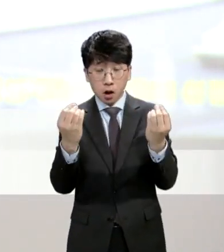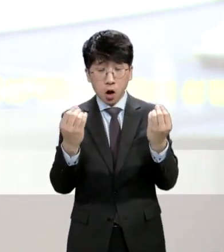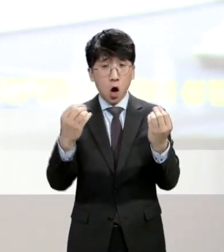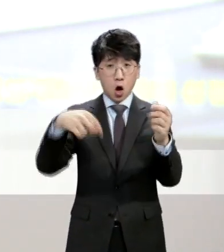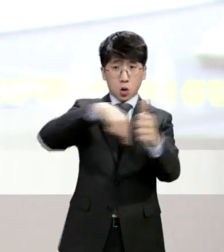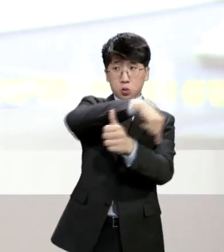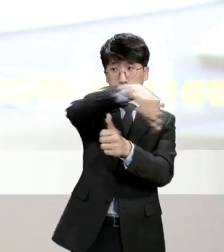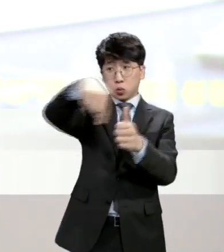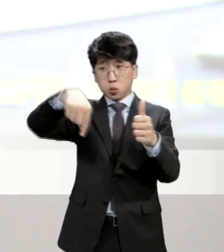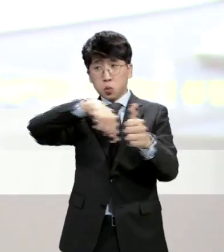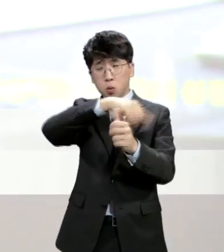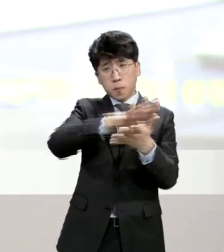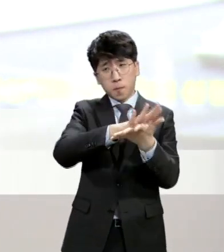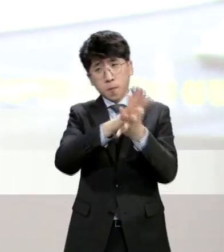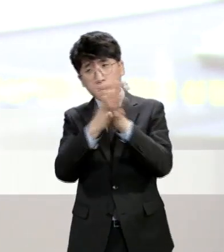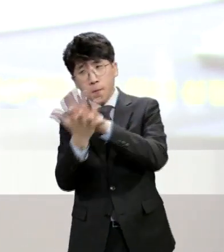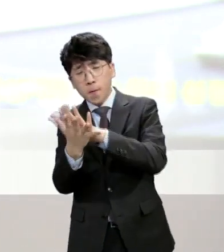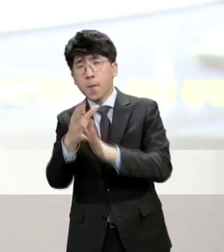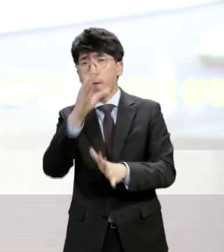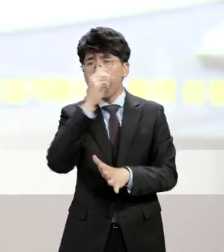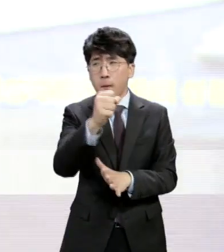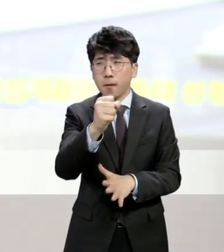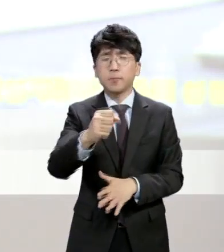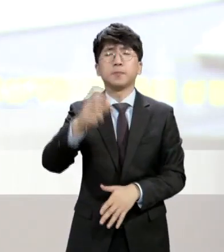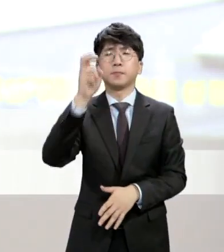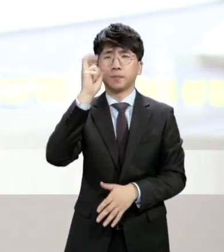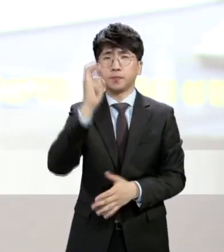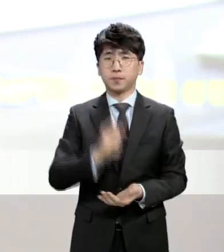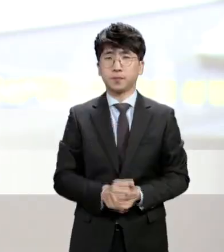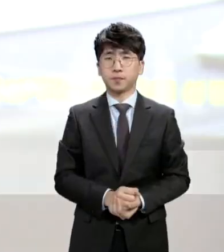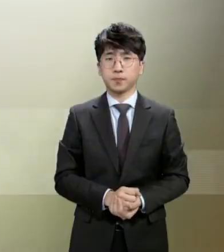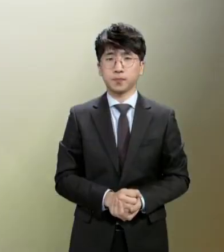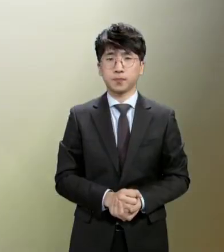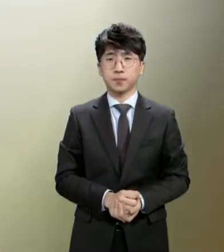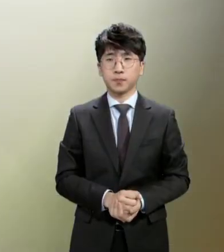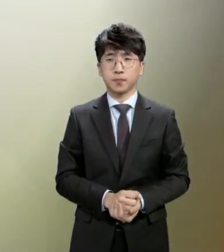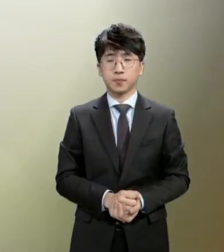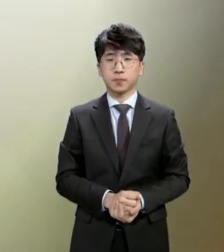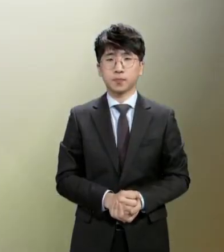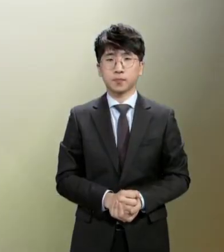가지 그런 환경 여건이 좋아지지 않을까 그런 생각이 됩니다. 그래서